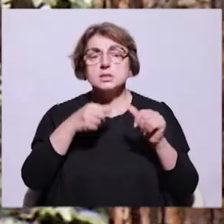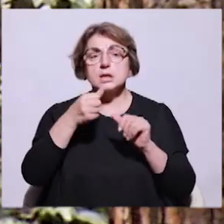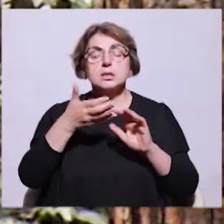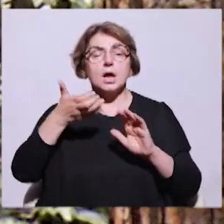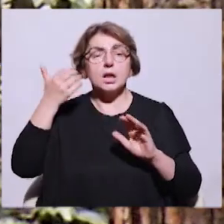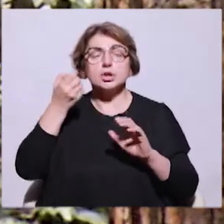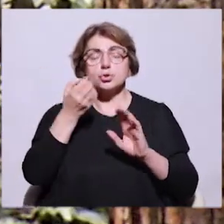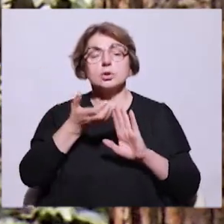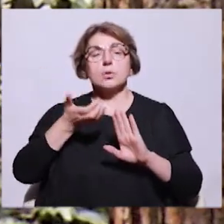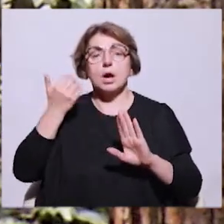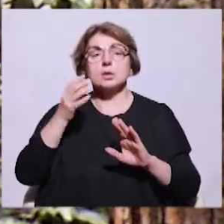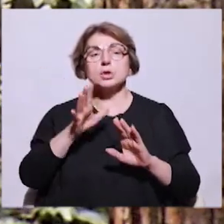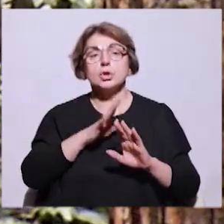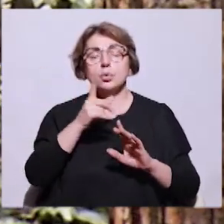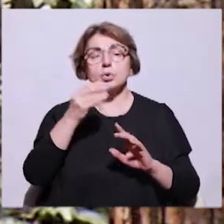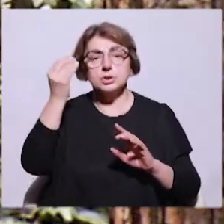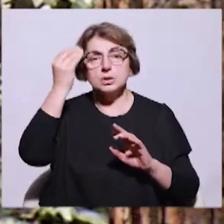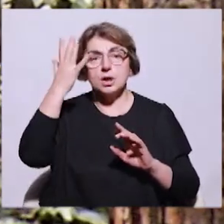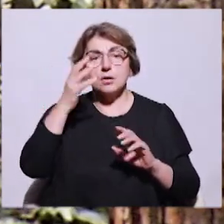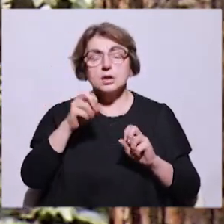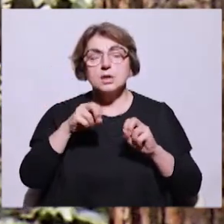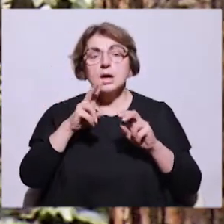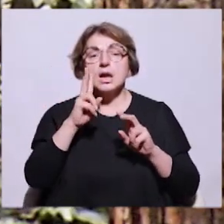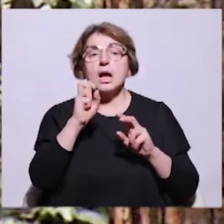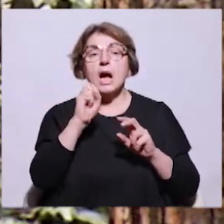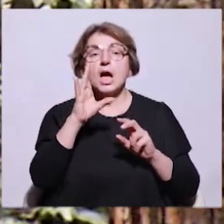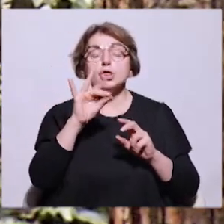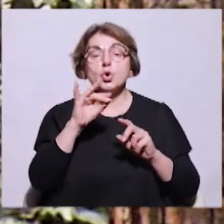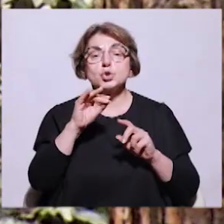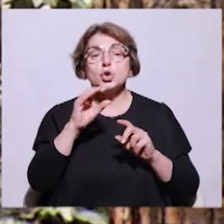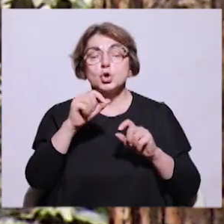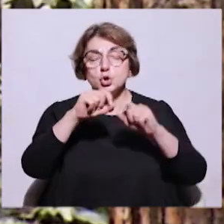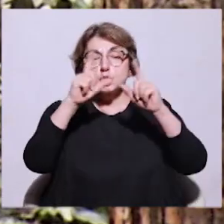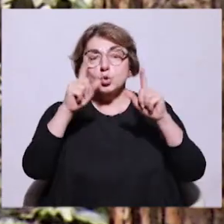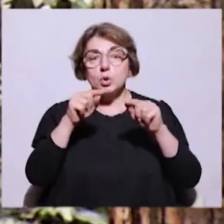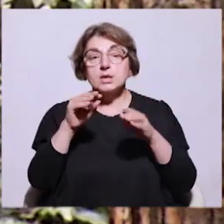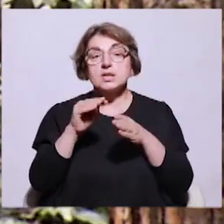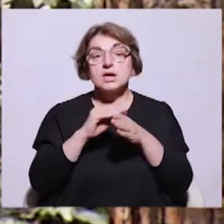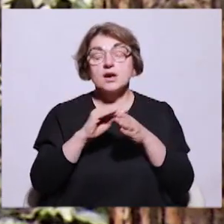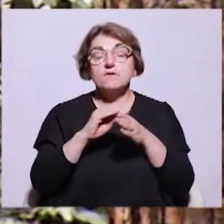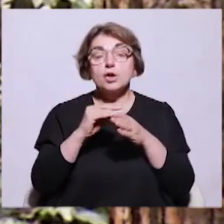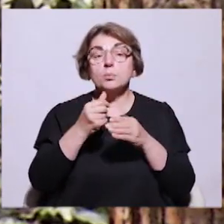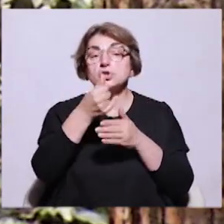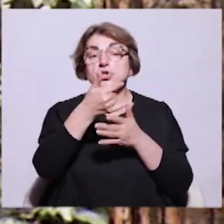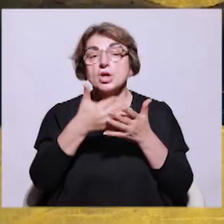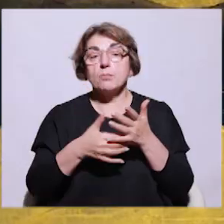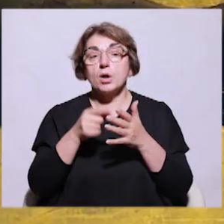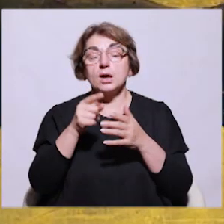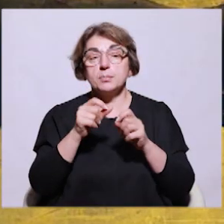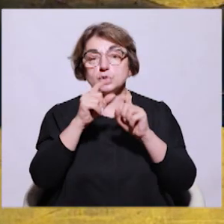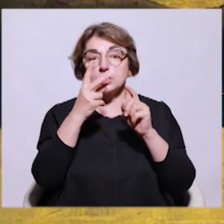უფრო ადრე, არსებობდა იაპონიაში კანოს სკოლა. ეს იყო გვარი, ვინც აი ეს სკოლა ჩამოაყალიბა